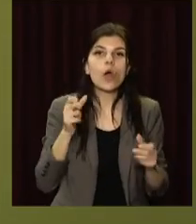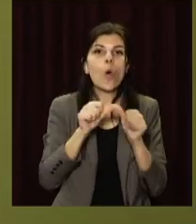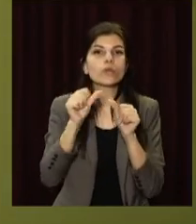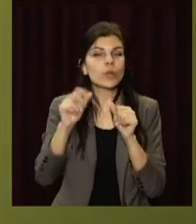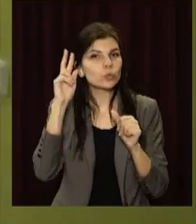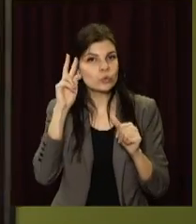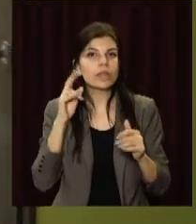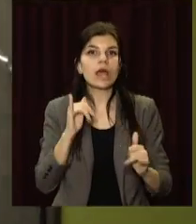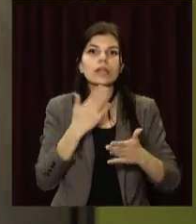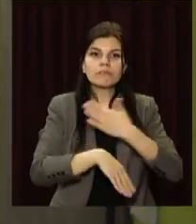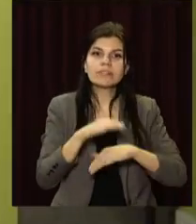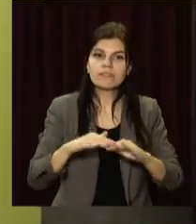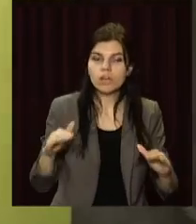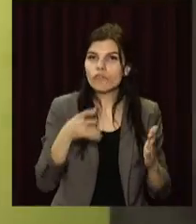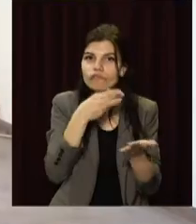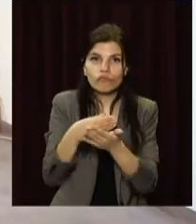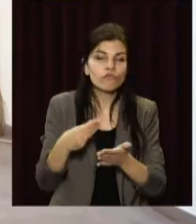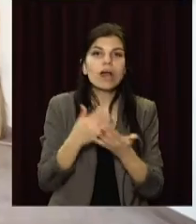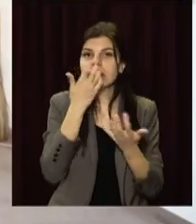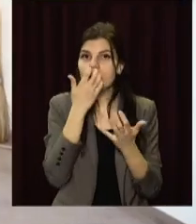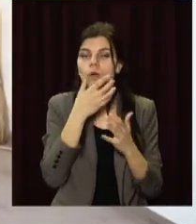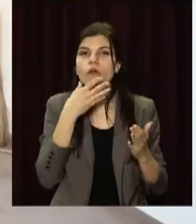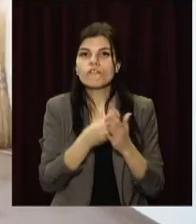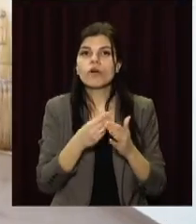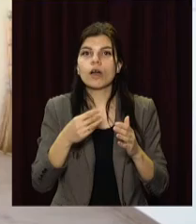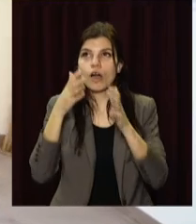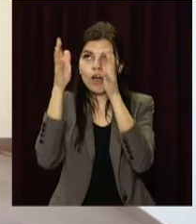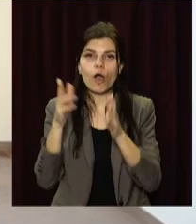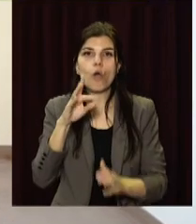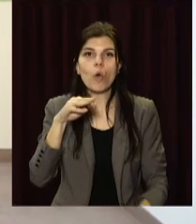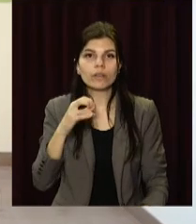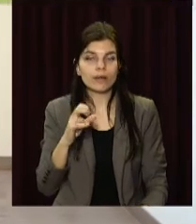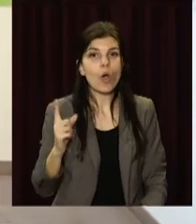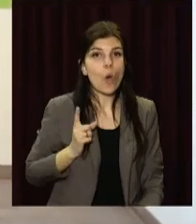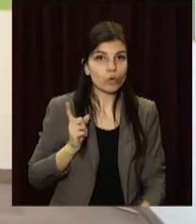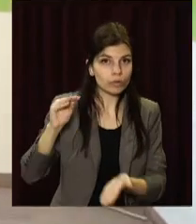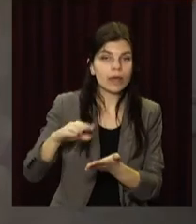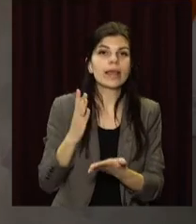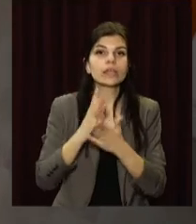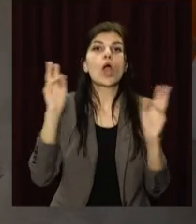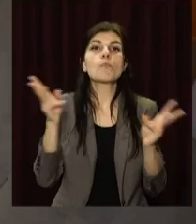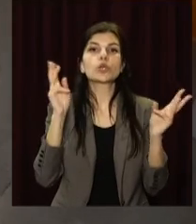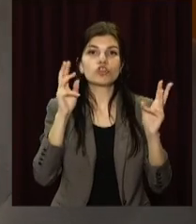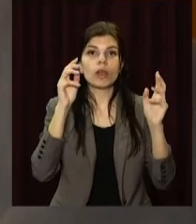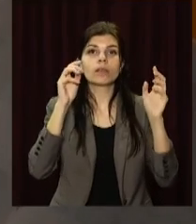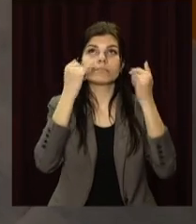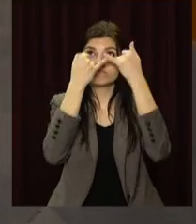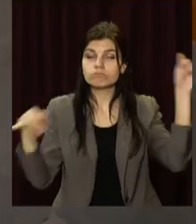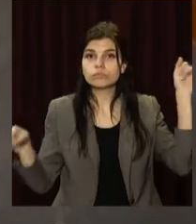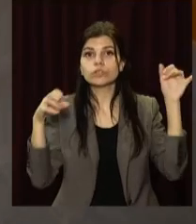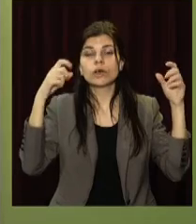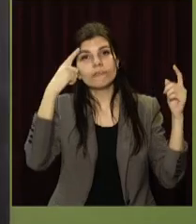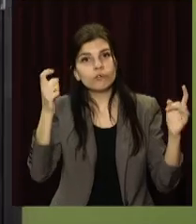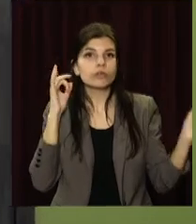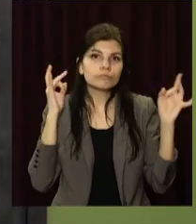для дітей з інвалідністю, теплом забезпечує власна котельня, встановлені охорона та пожежна сигналізація, система